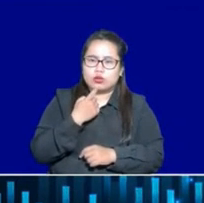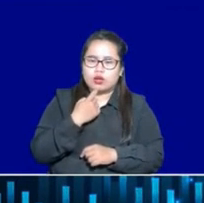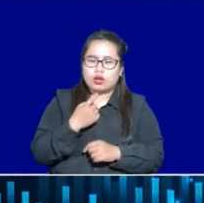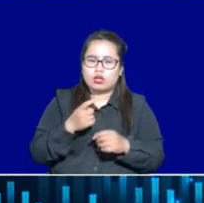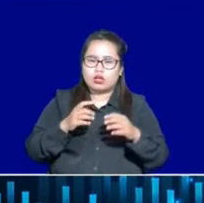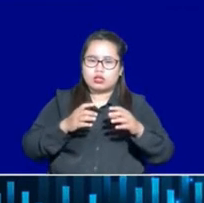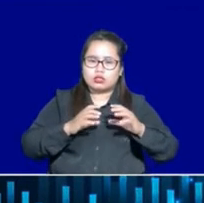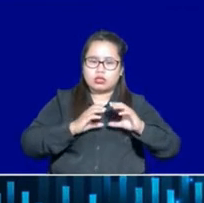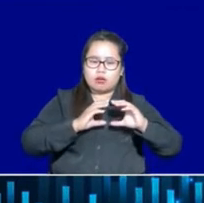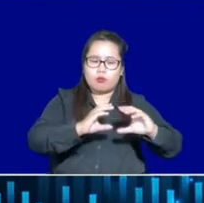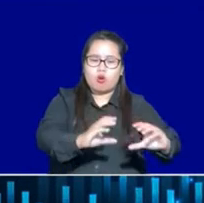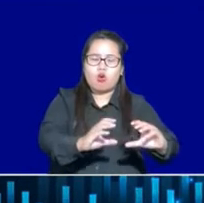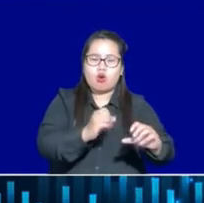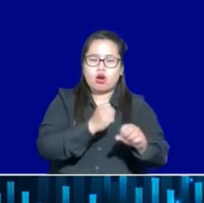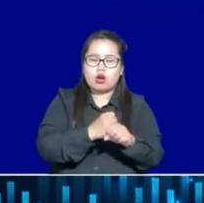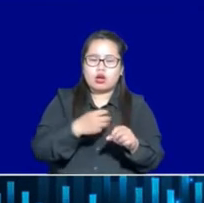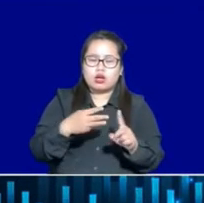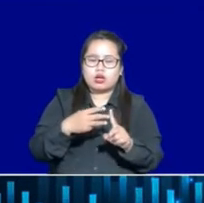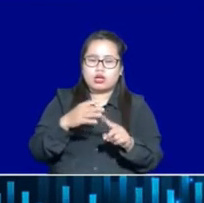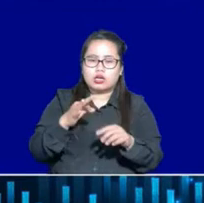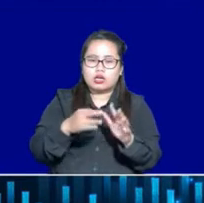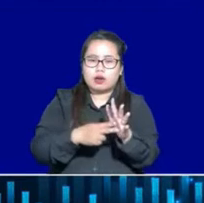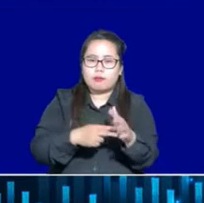gerbong dikasih